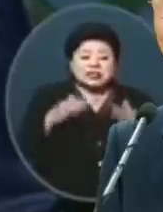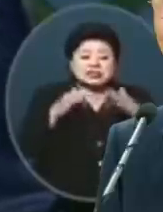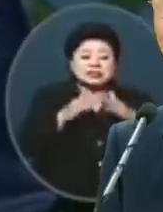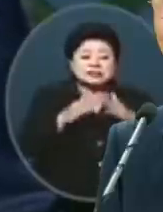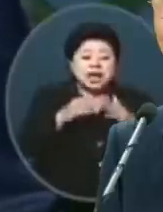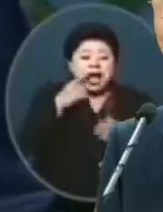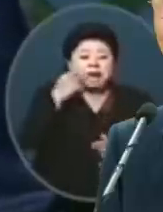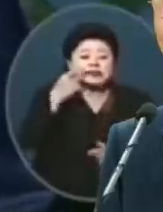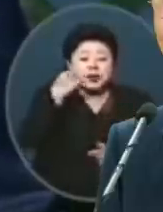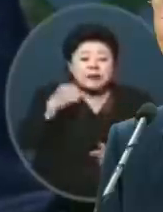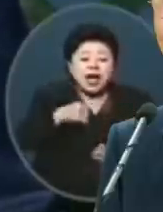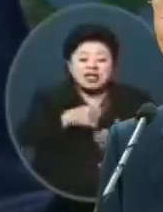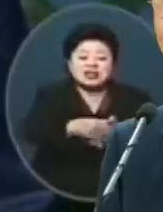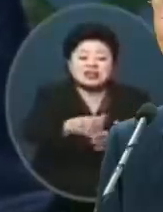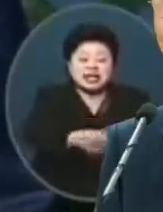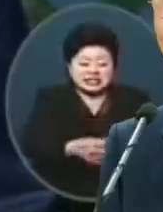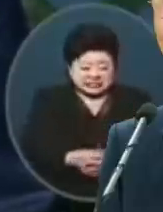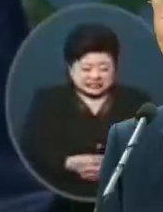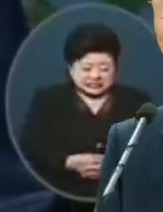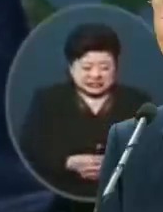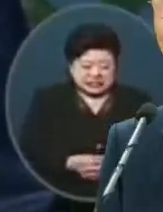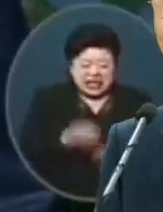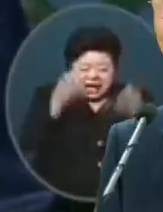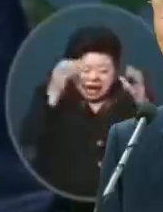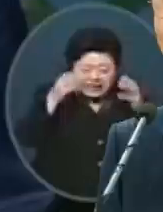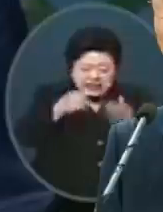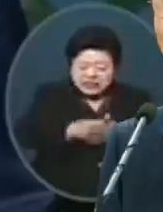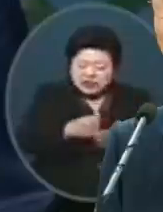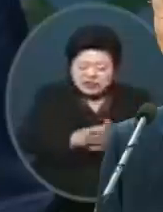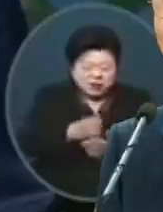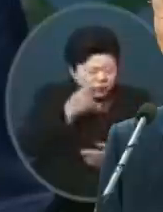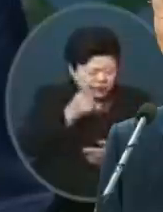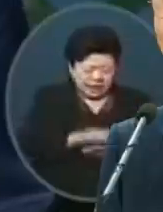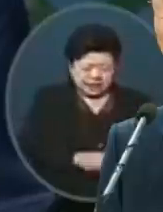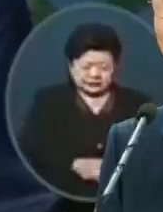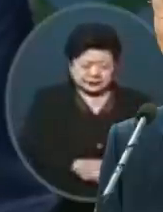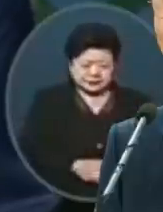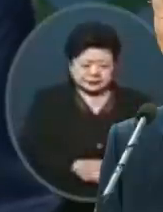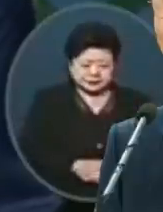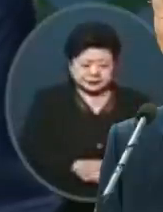집안에 아버지 어머니가 결정할 일이지 애들이 결정할 일이 아닌 것입니다.